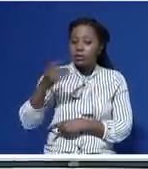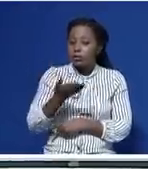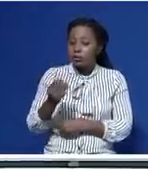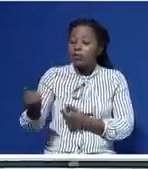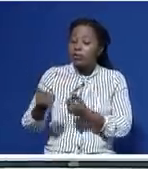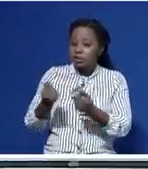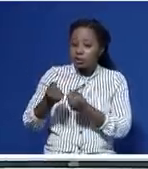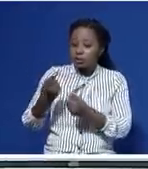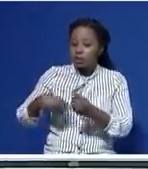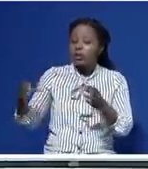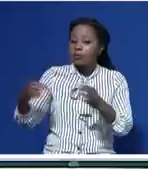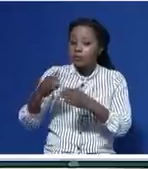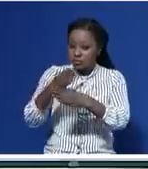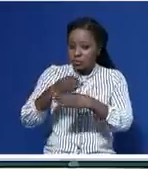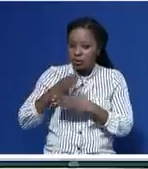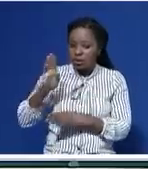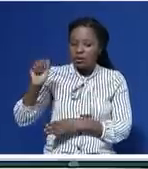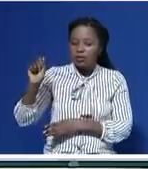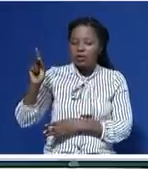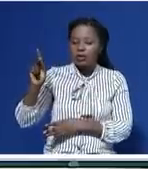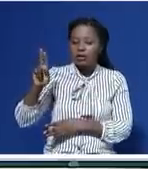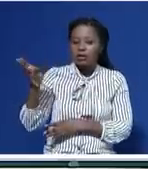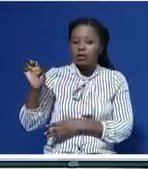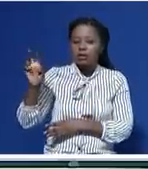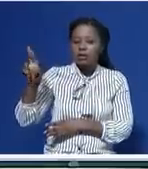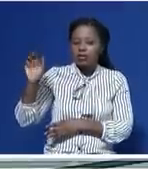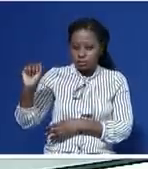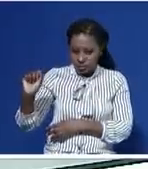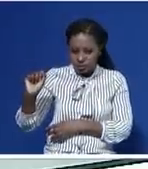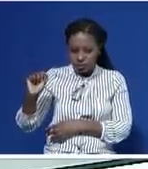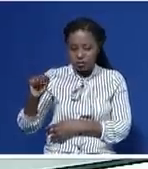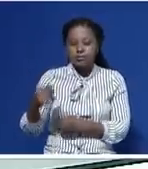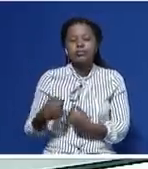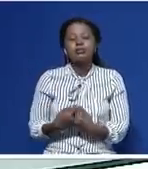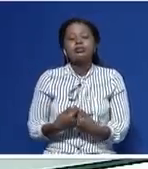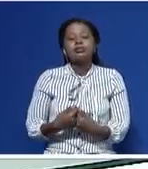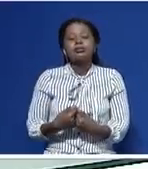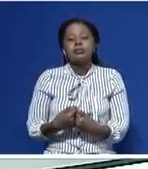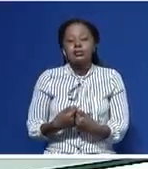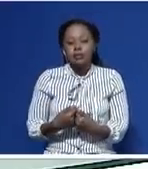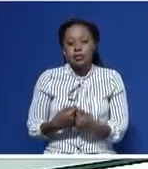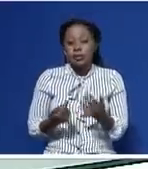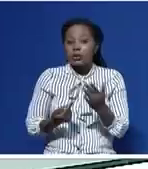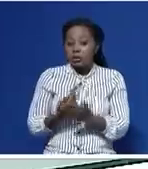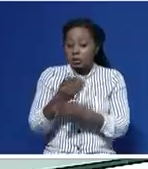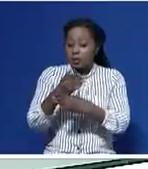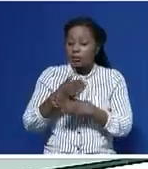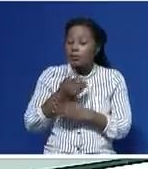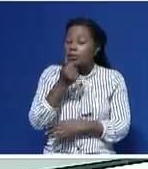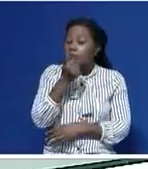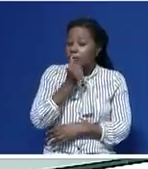mahusiano kundi la makampuni ya Bakresa. Kutokana na jinsi ambavyo makampuni ya